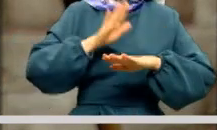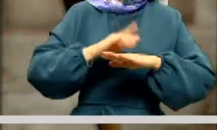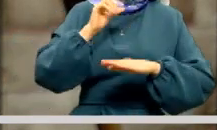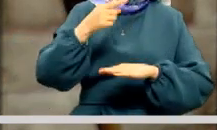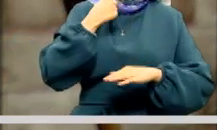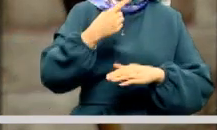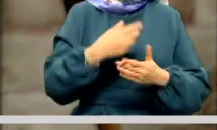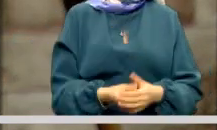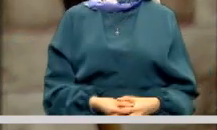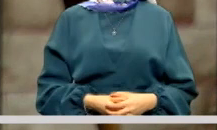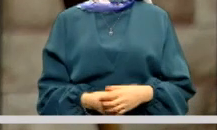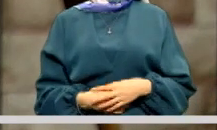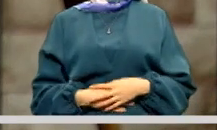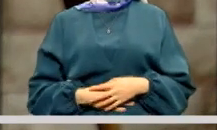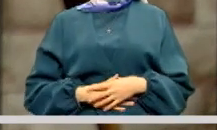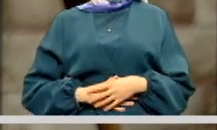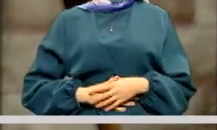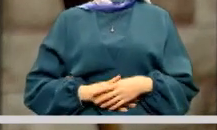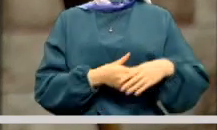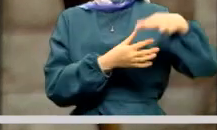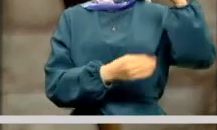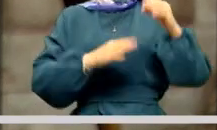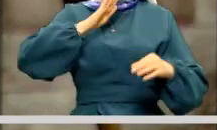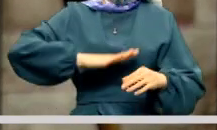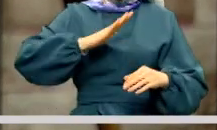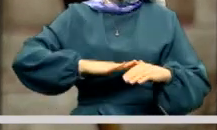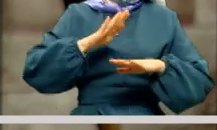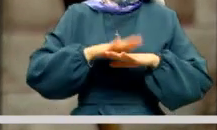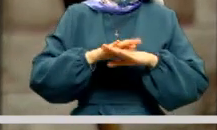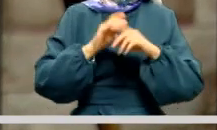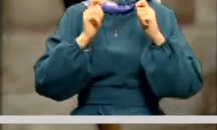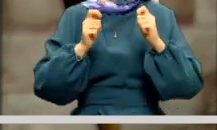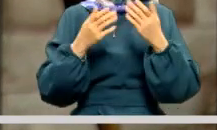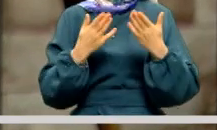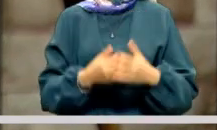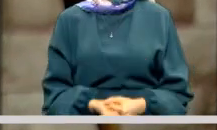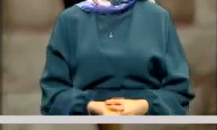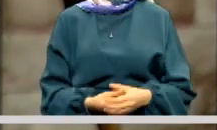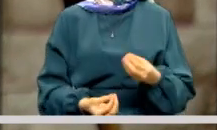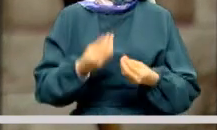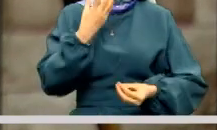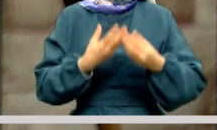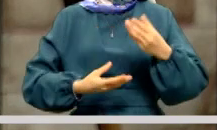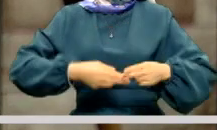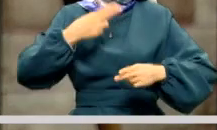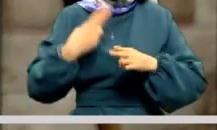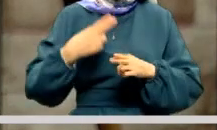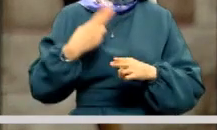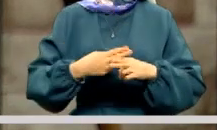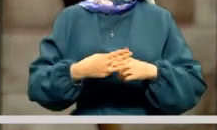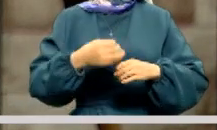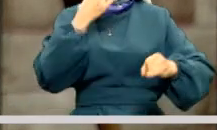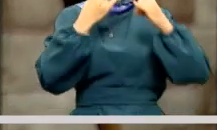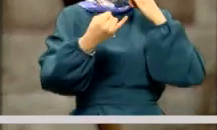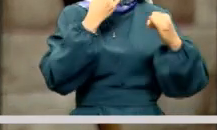Tabii insan sabretmesi ve Kontrol etmesi de zor Niye Çünkü fıtratında aceleci tartışmacı vesaire